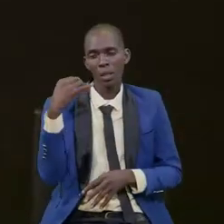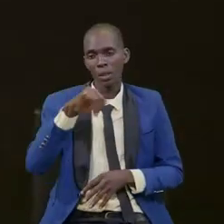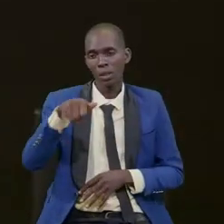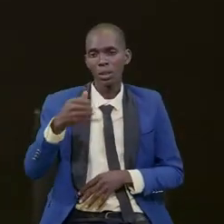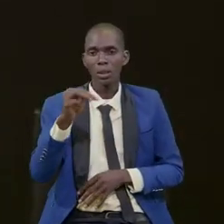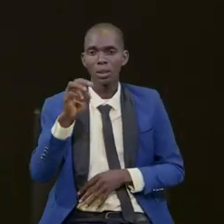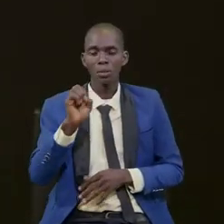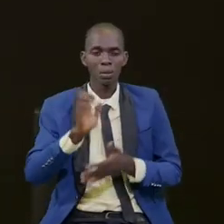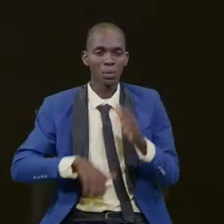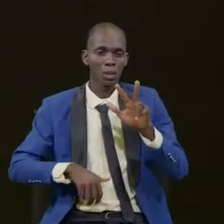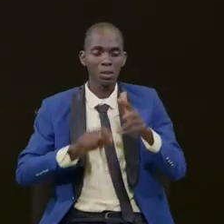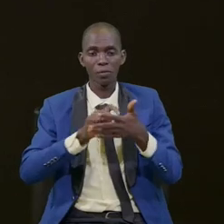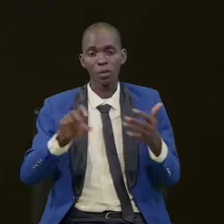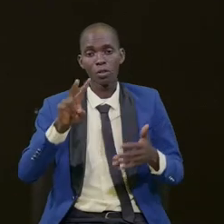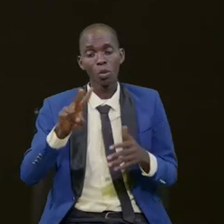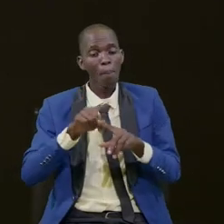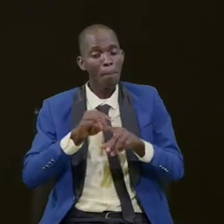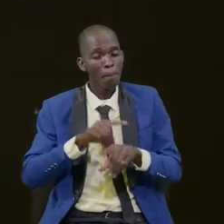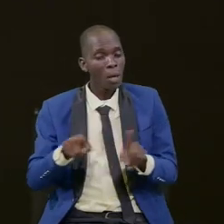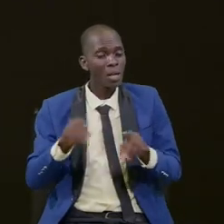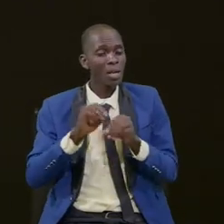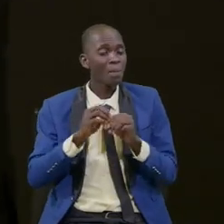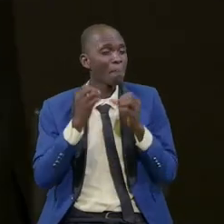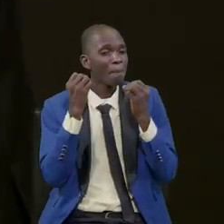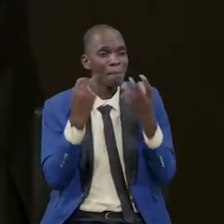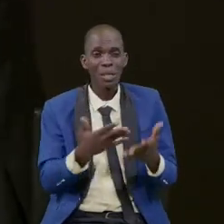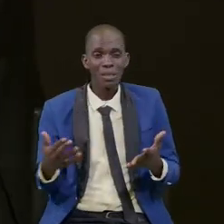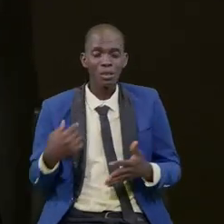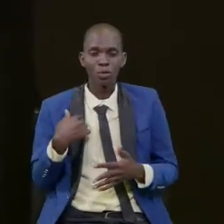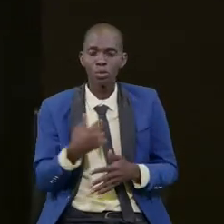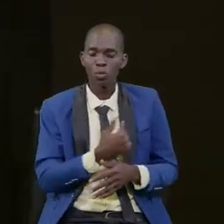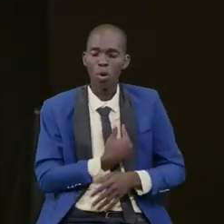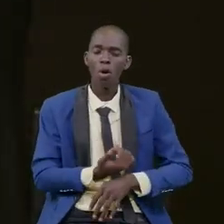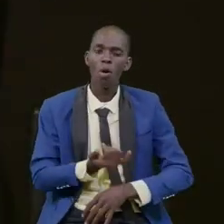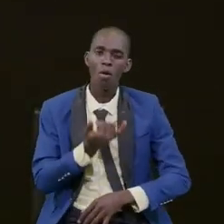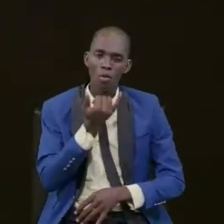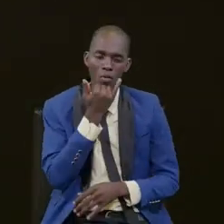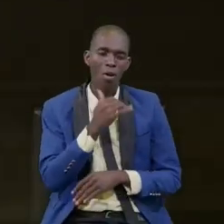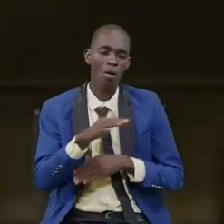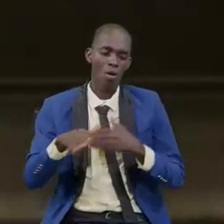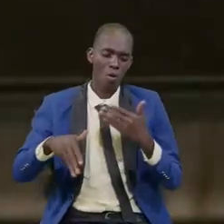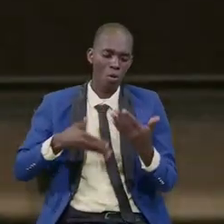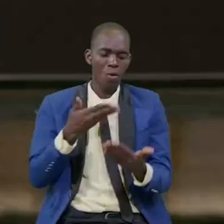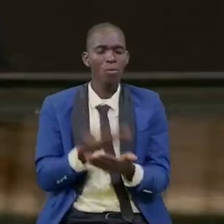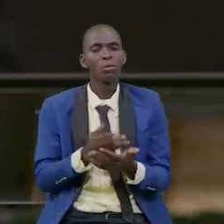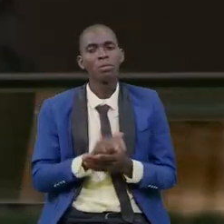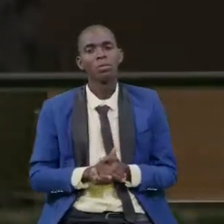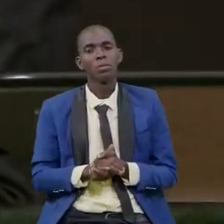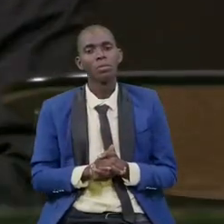enseigner. Verset 2. Nous branchons tous de plusieurs manières. Avez-vous vu